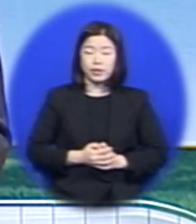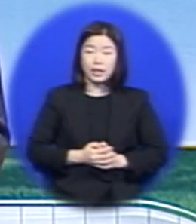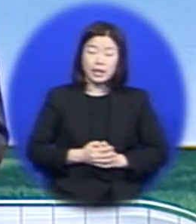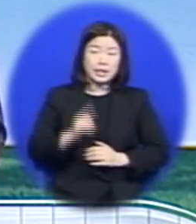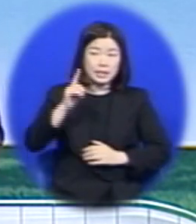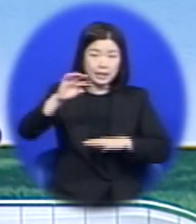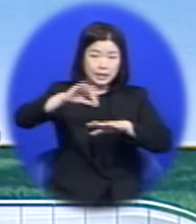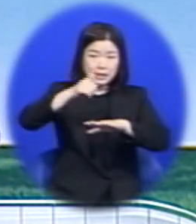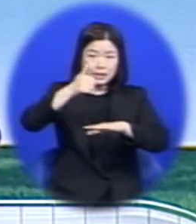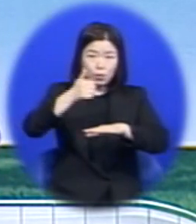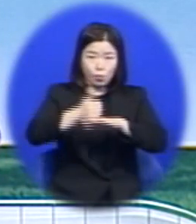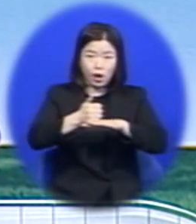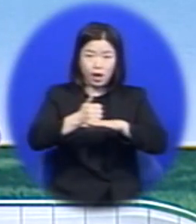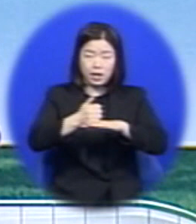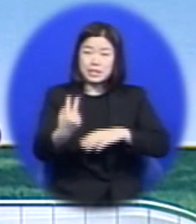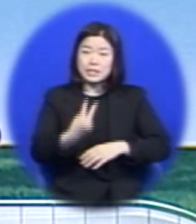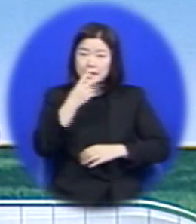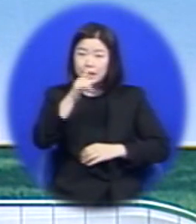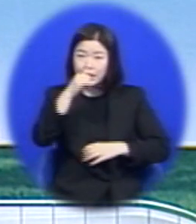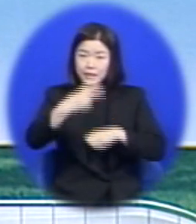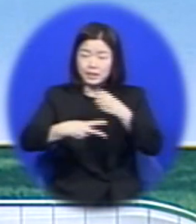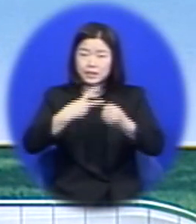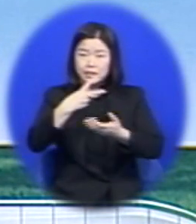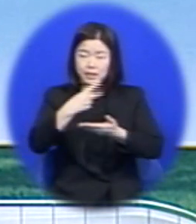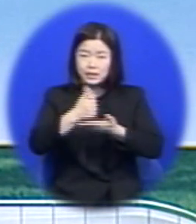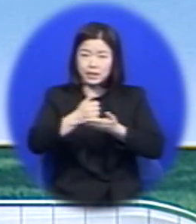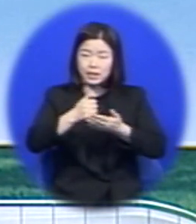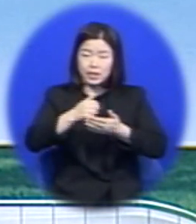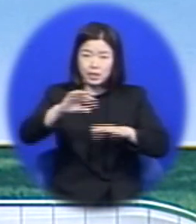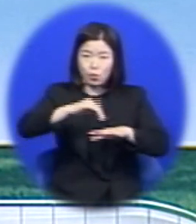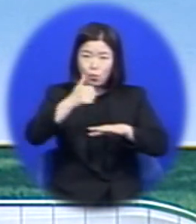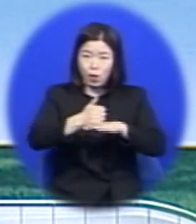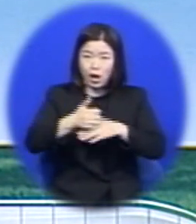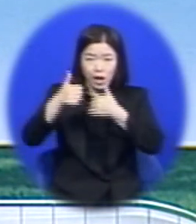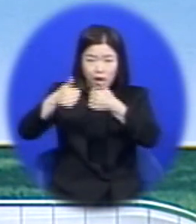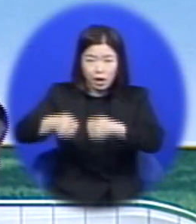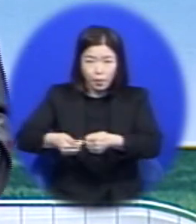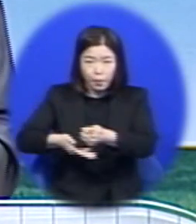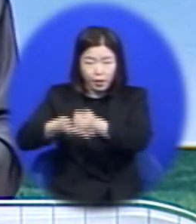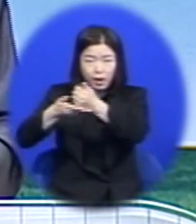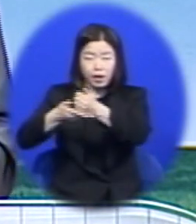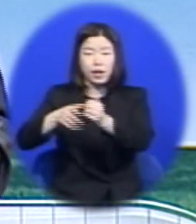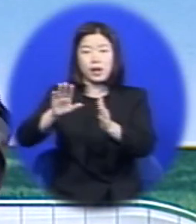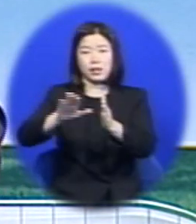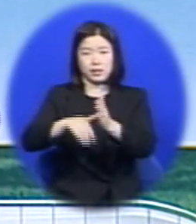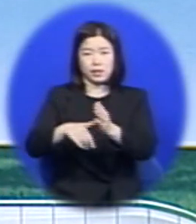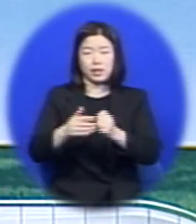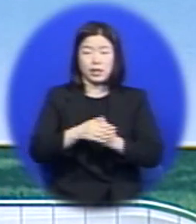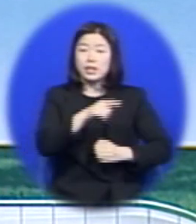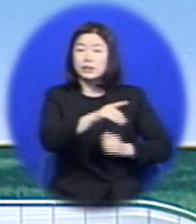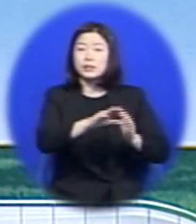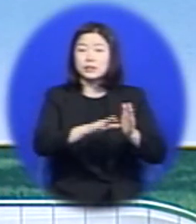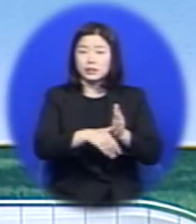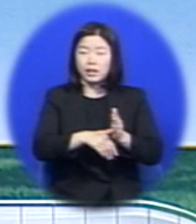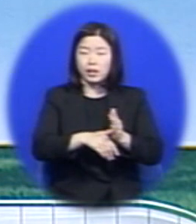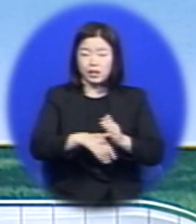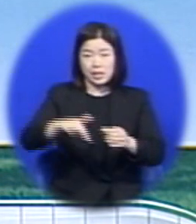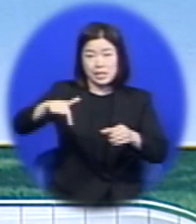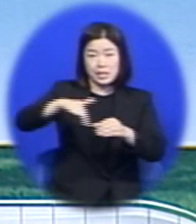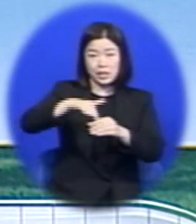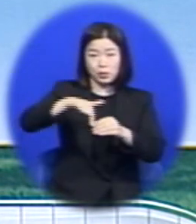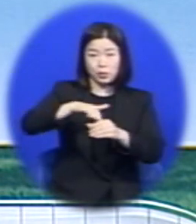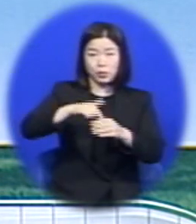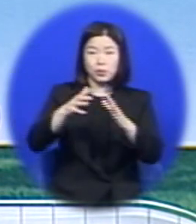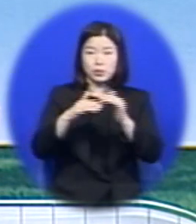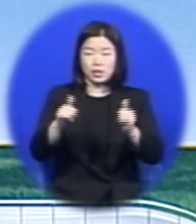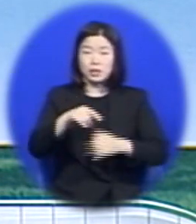천황을 숭배하는 살아있는 신이라고 하는 천황을 숭배하도록 그렇게 할 때 그때 기독교인들은